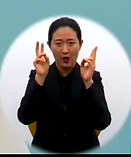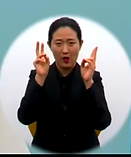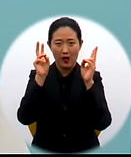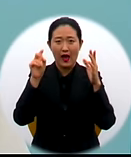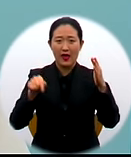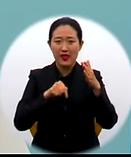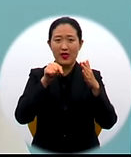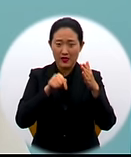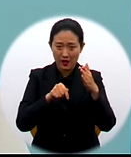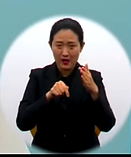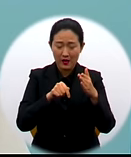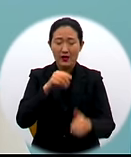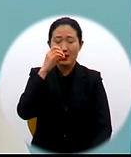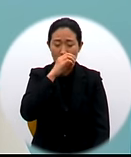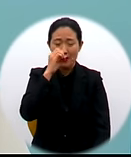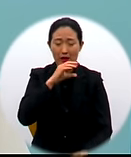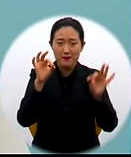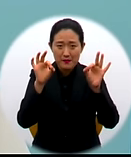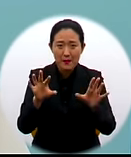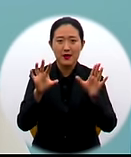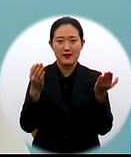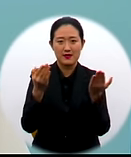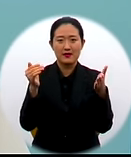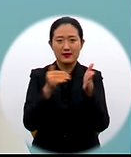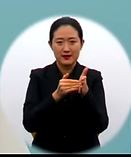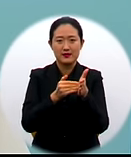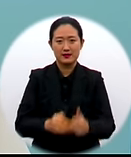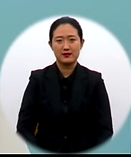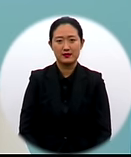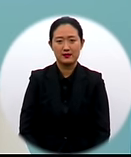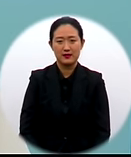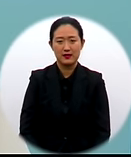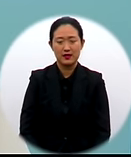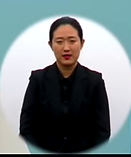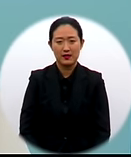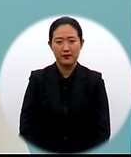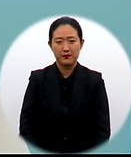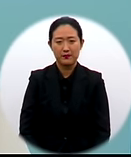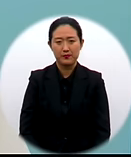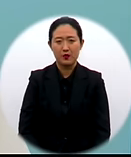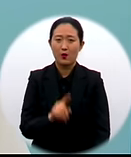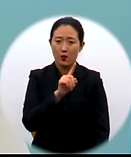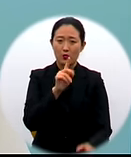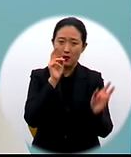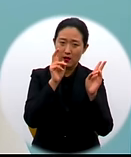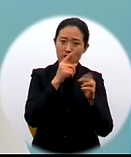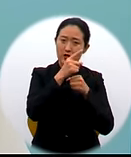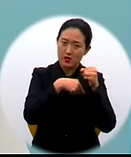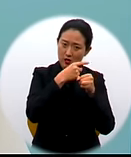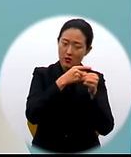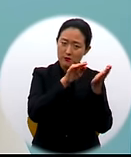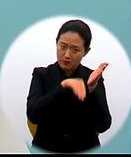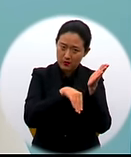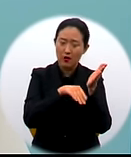하고 나오는 수준일 수 있죠. 물론 이건 평균 근속이기 때문에 어떤 직장에서는 1년 미만, 2년 미만이기도 하고 어떤